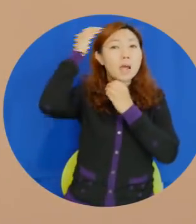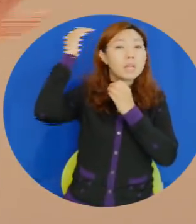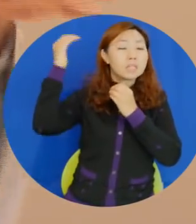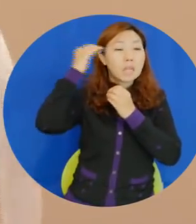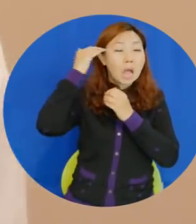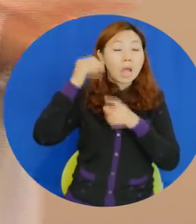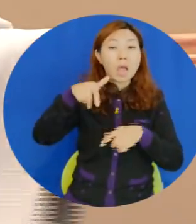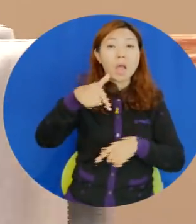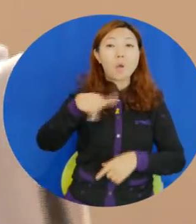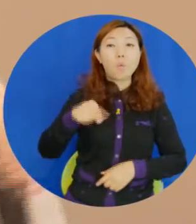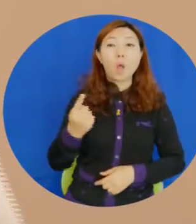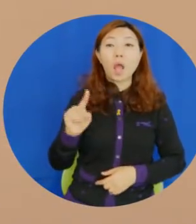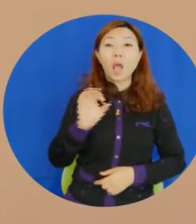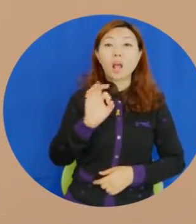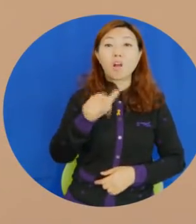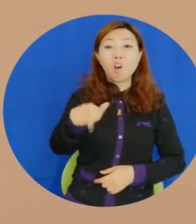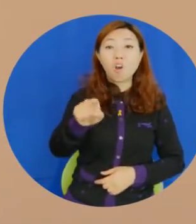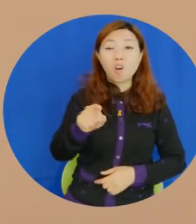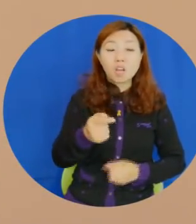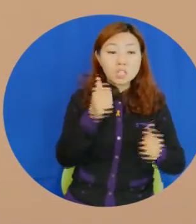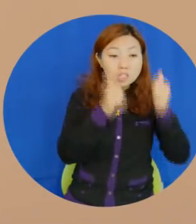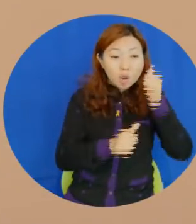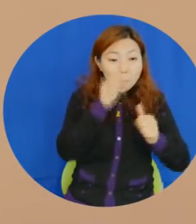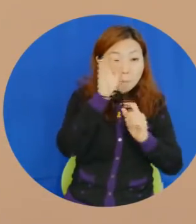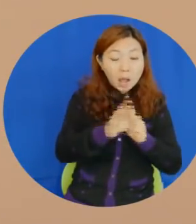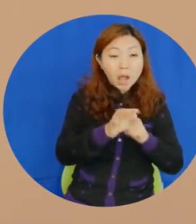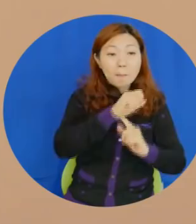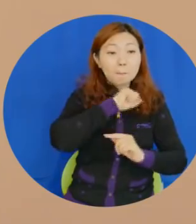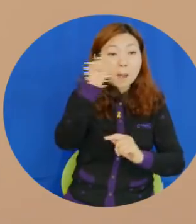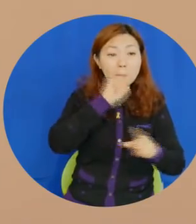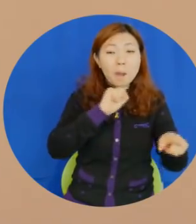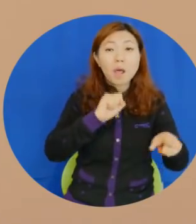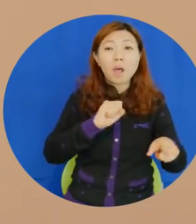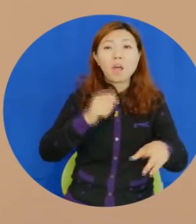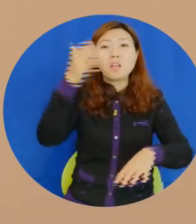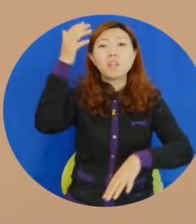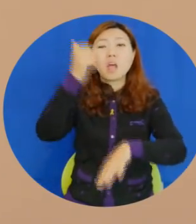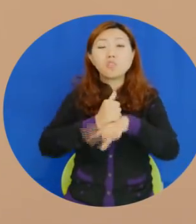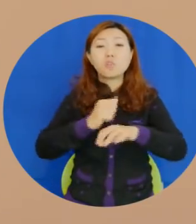그 과거한 게 조선왕조 무너지니까 그게 무슨 의미가 있어요?